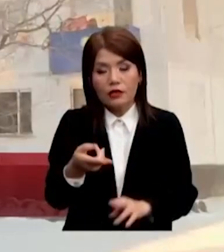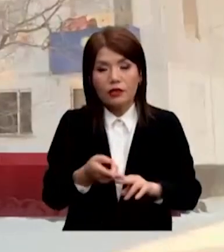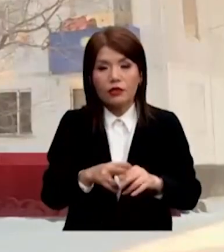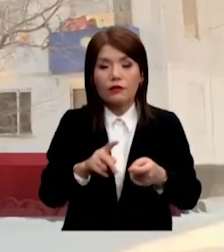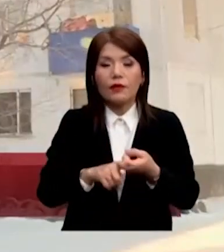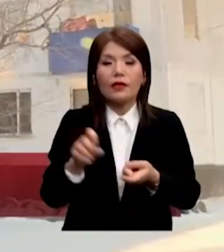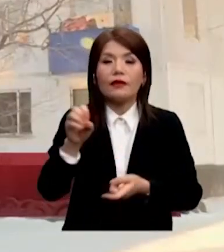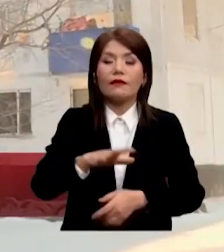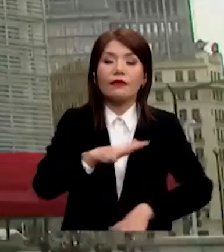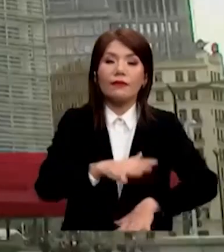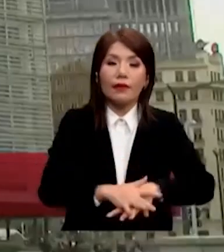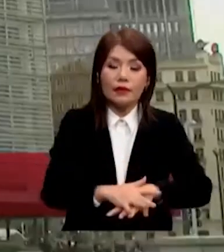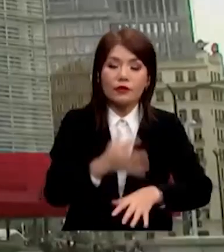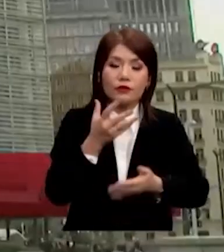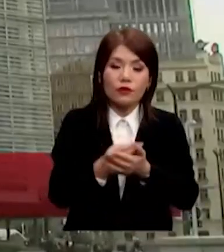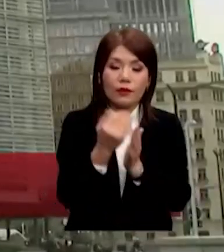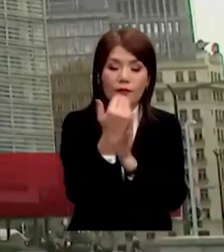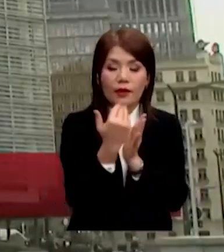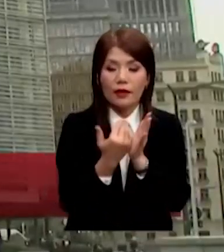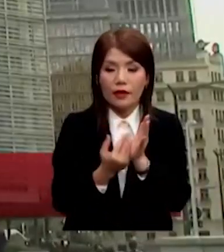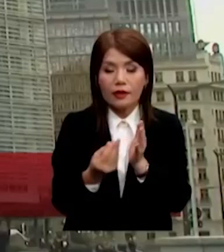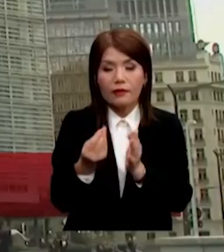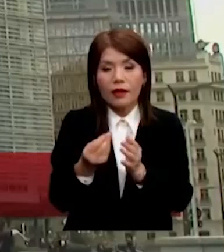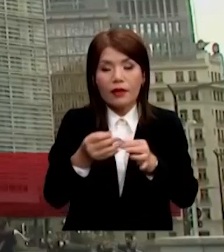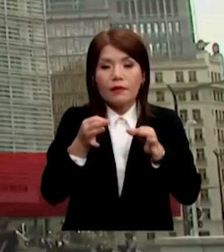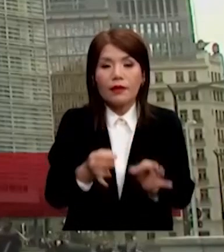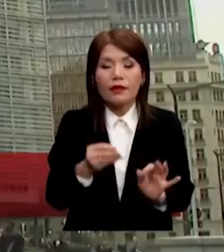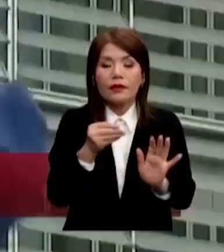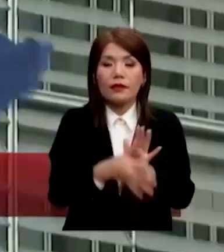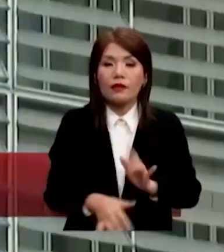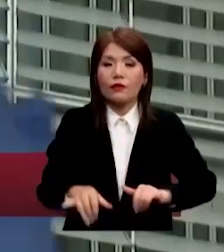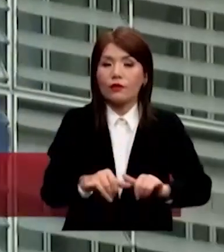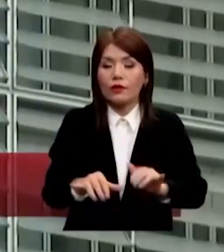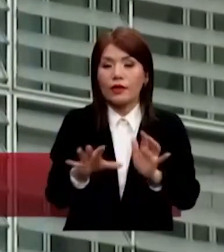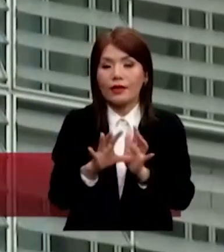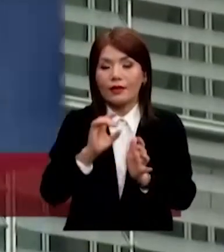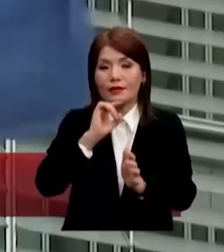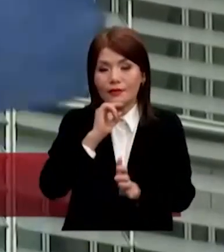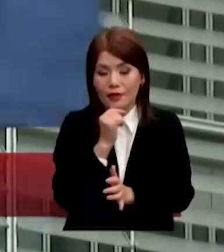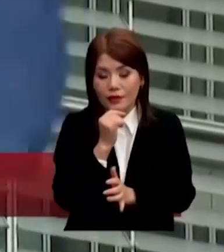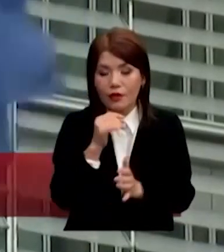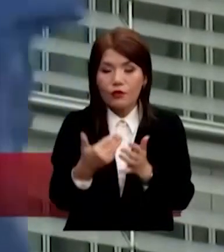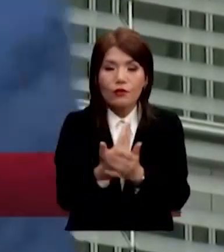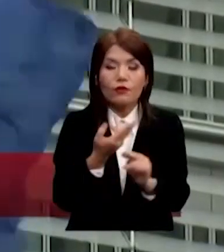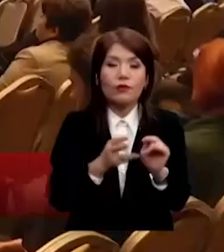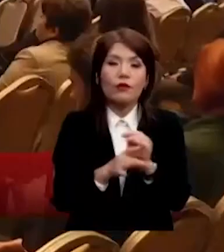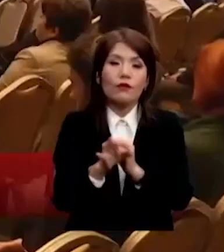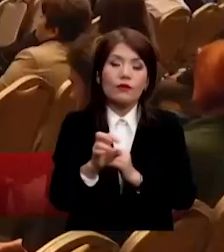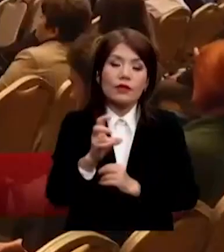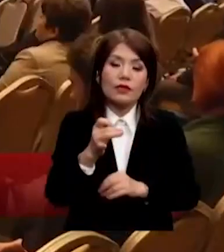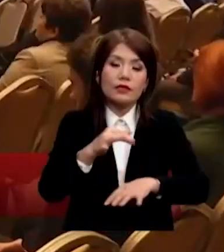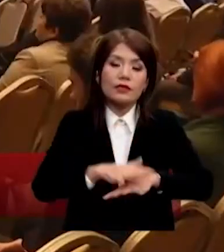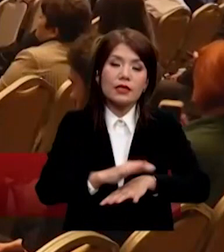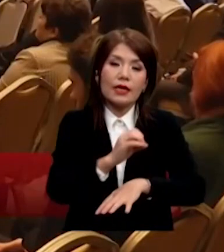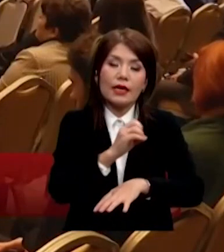Европейский инвестиционный банк выдвинул свои программы по финансированию проектов, направленных на энергосбережение. Новый шаг будет реализован в рамках инициативы